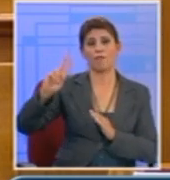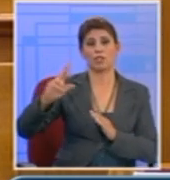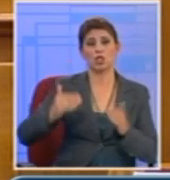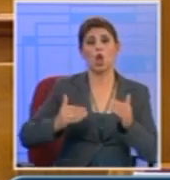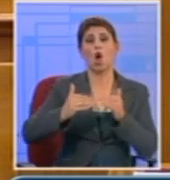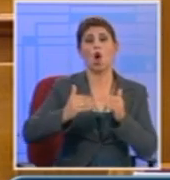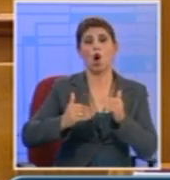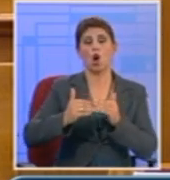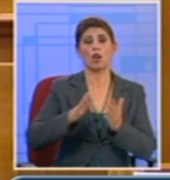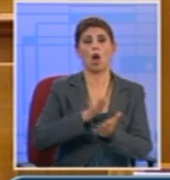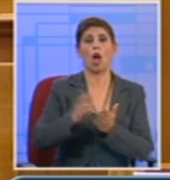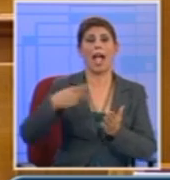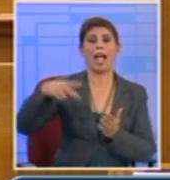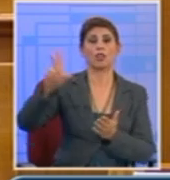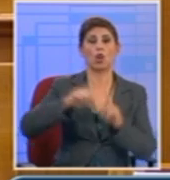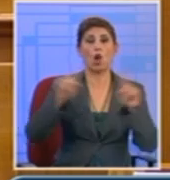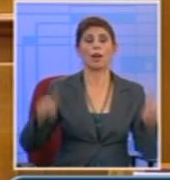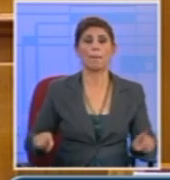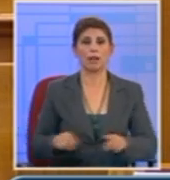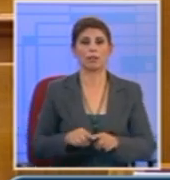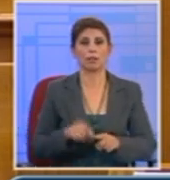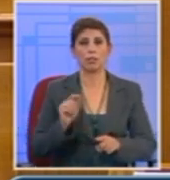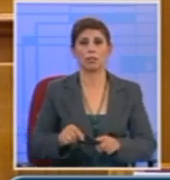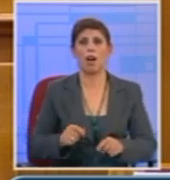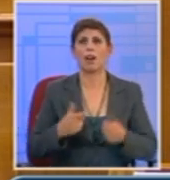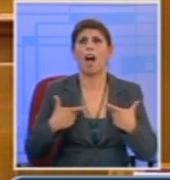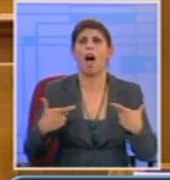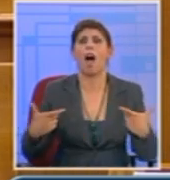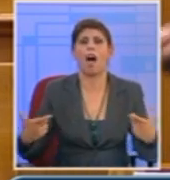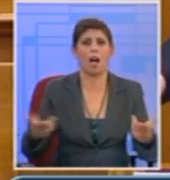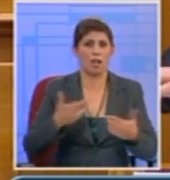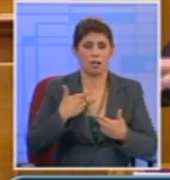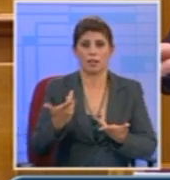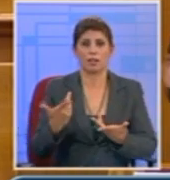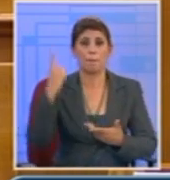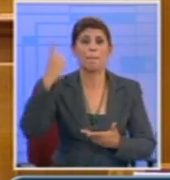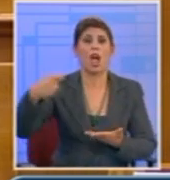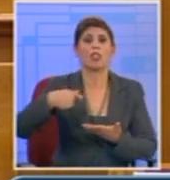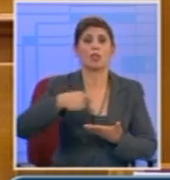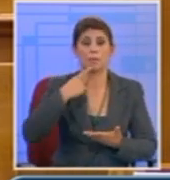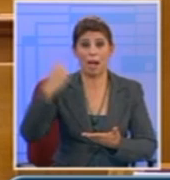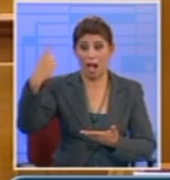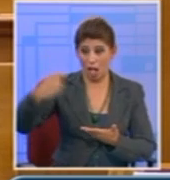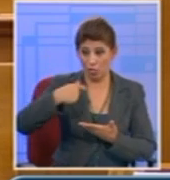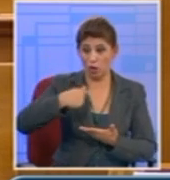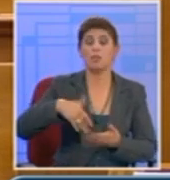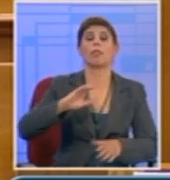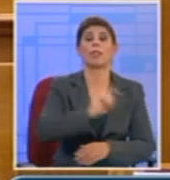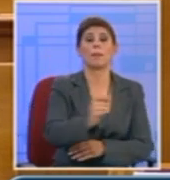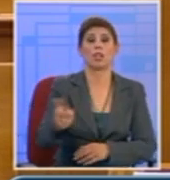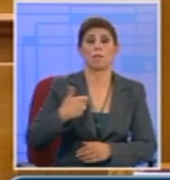γραμματίων τώρα κάνουμε κρά για μία δόση και λέμε αν δεν έρθει η δόση δεν πληρώνουμε τις δικές μας